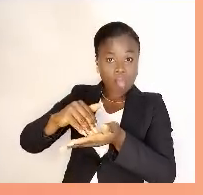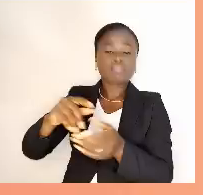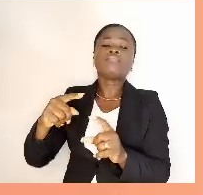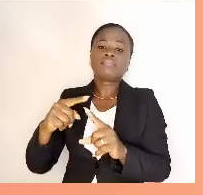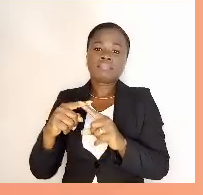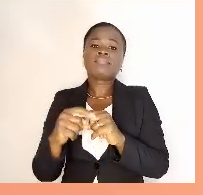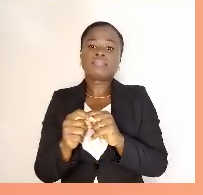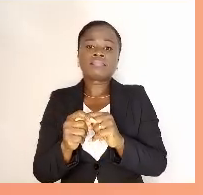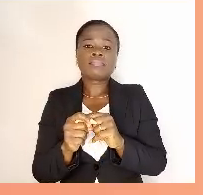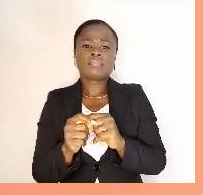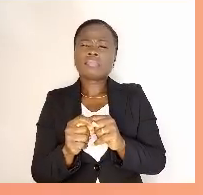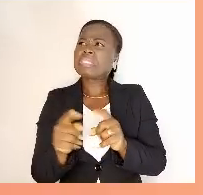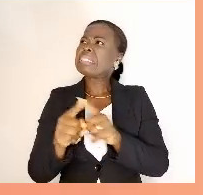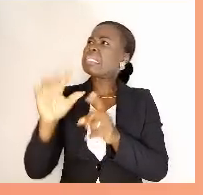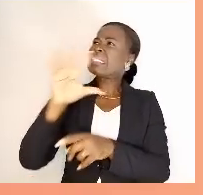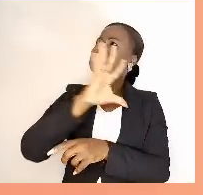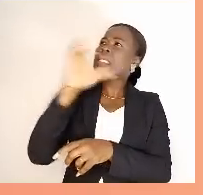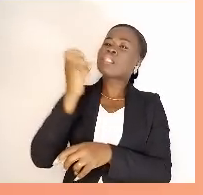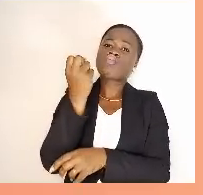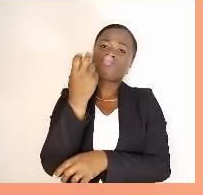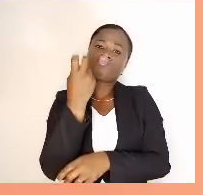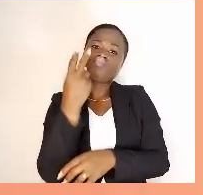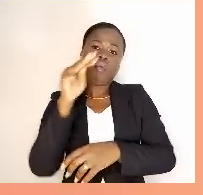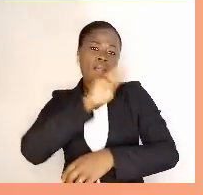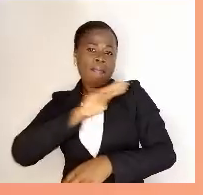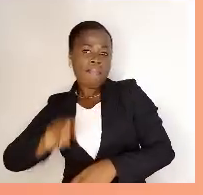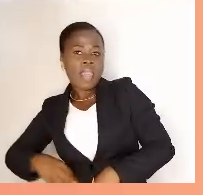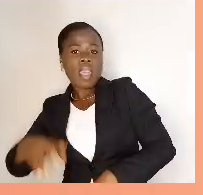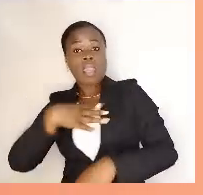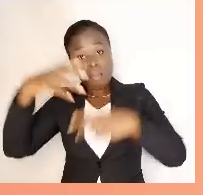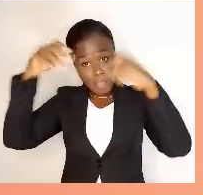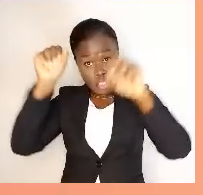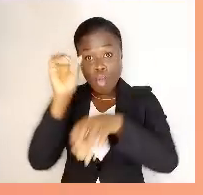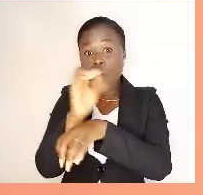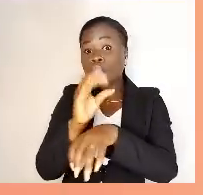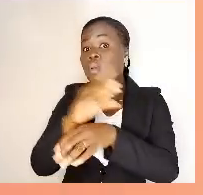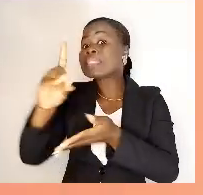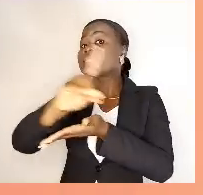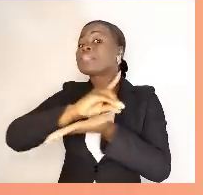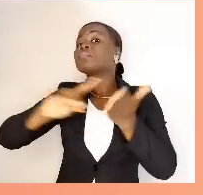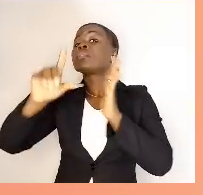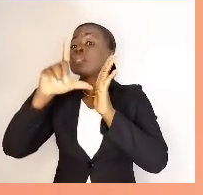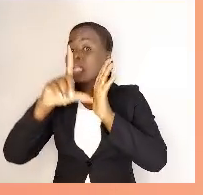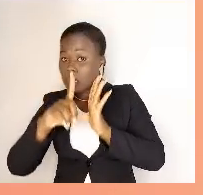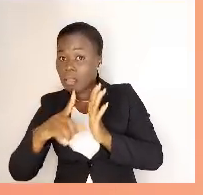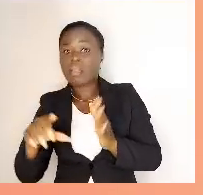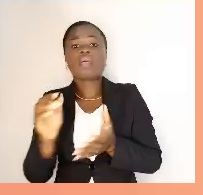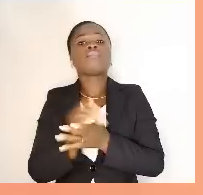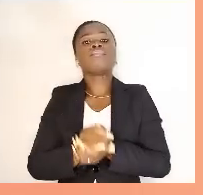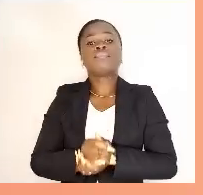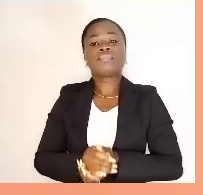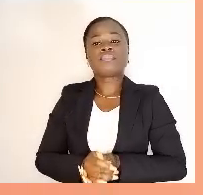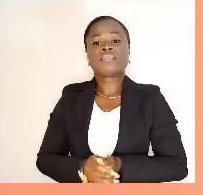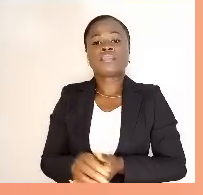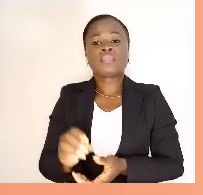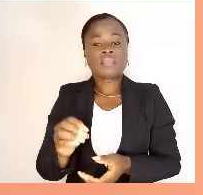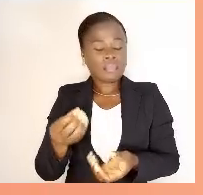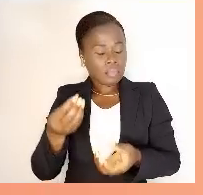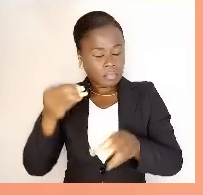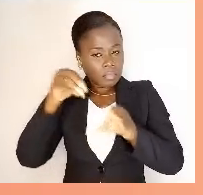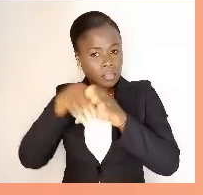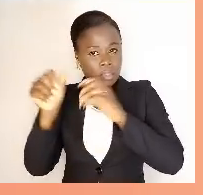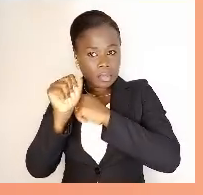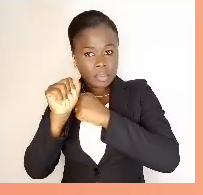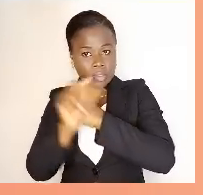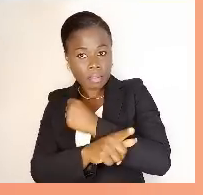quinquennat. La dernière étant celle des 512 maires et présidents de conseil départemental sur les